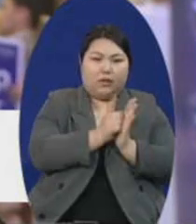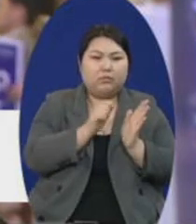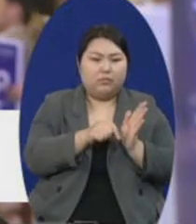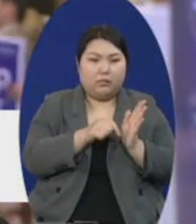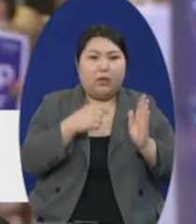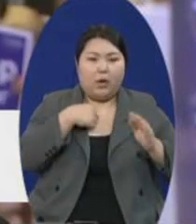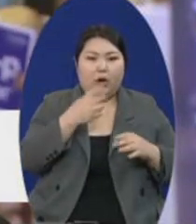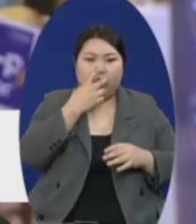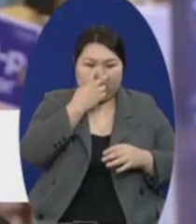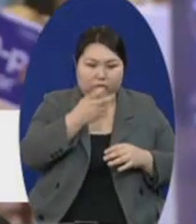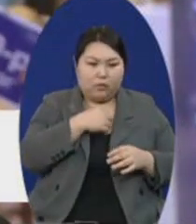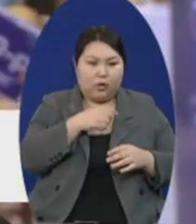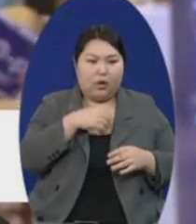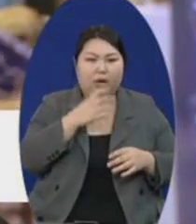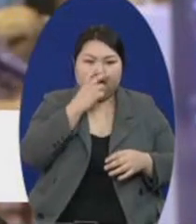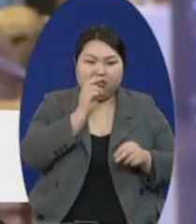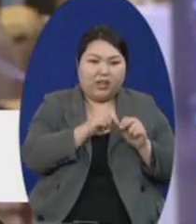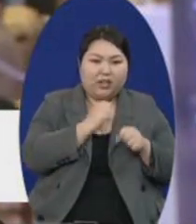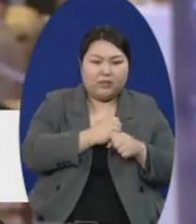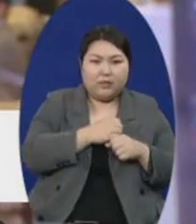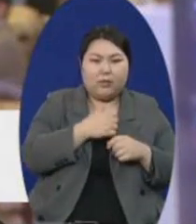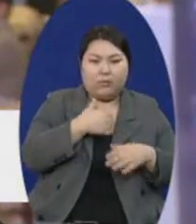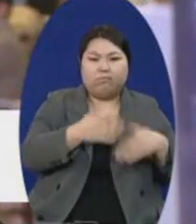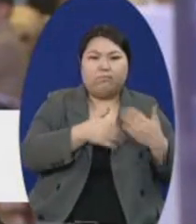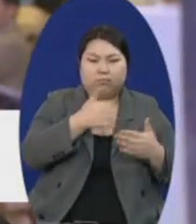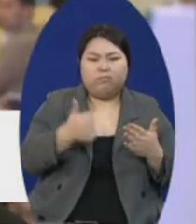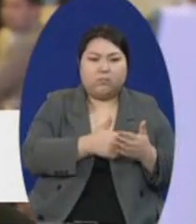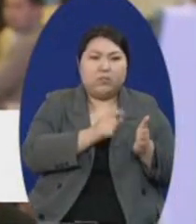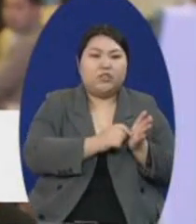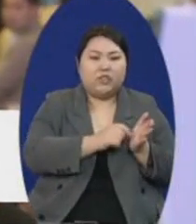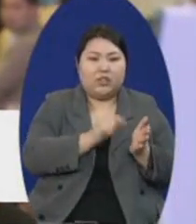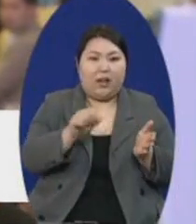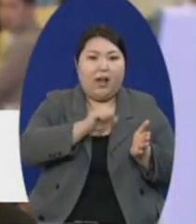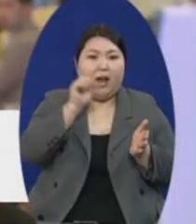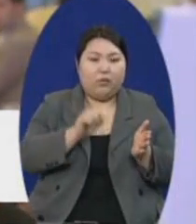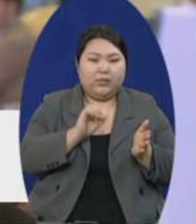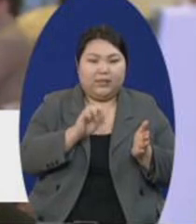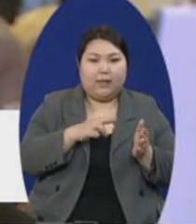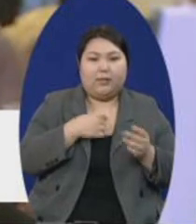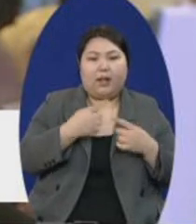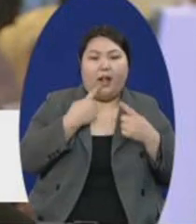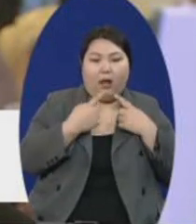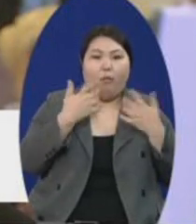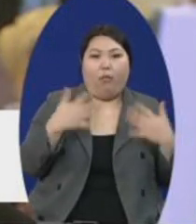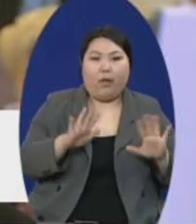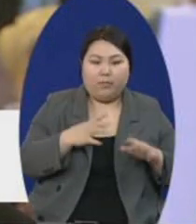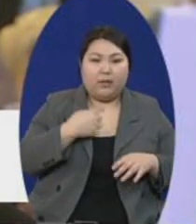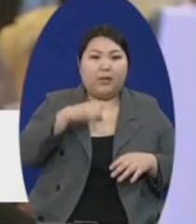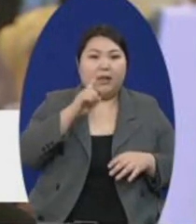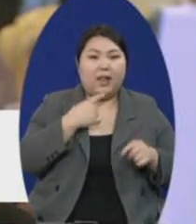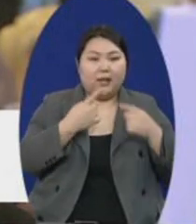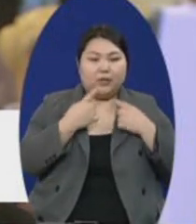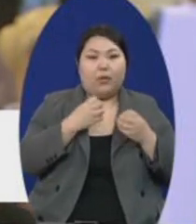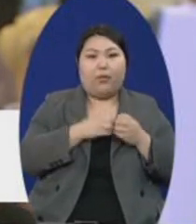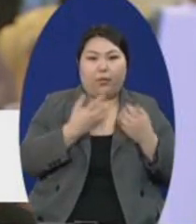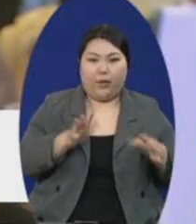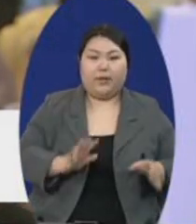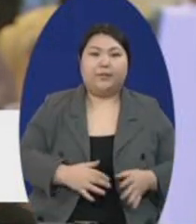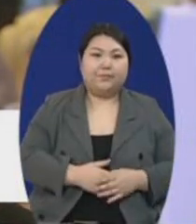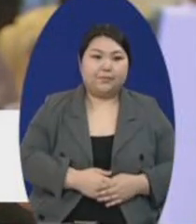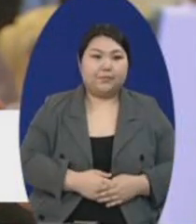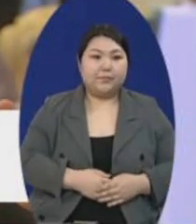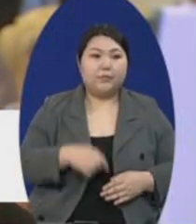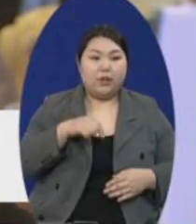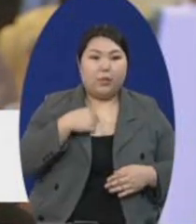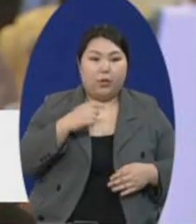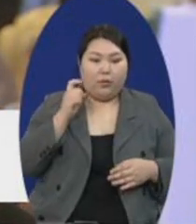бас хэлцүүлэг яагч. Энэ асуудлыг одоо бид сайн хилцсэн. Нэгдүгээр хилцүүлгээр хилцлээ. Энэ бол